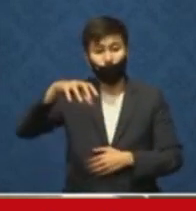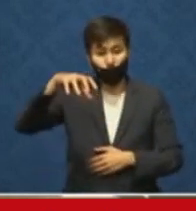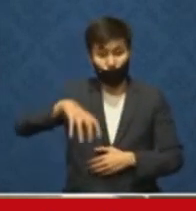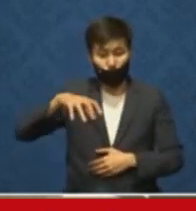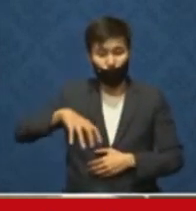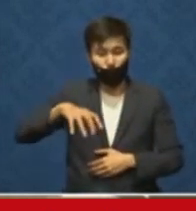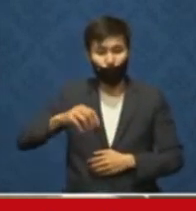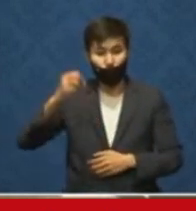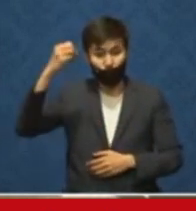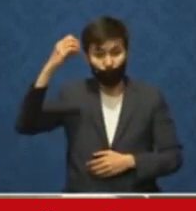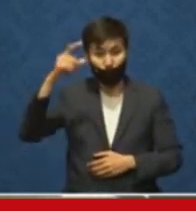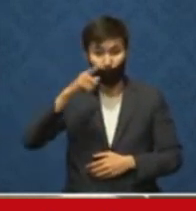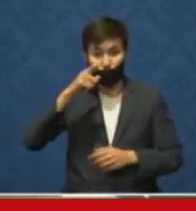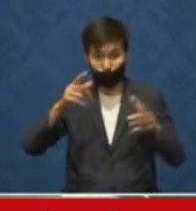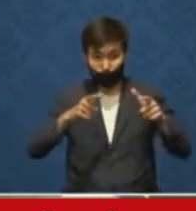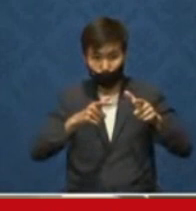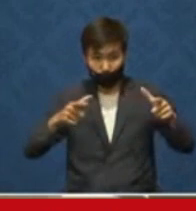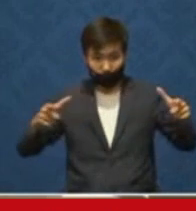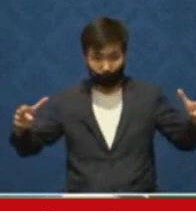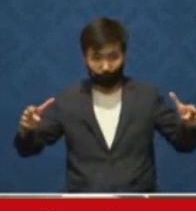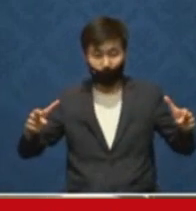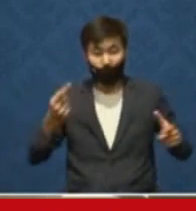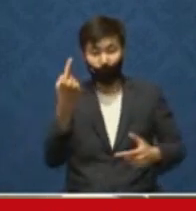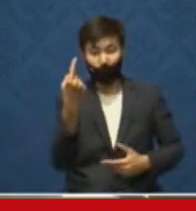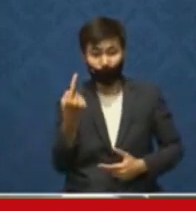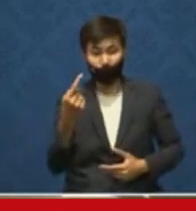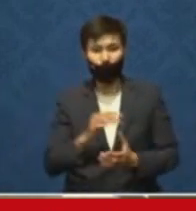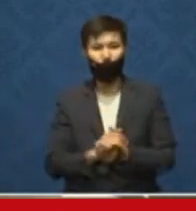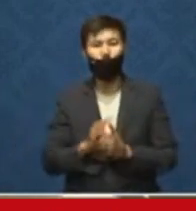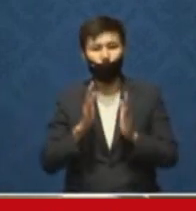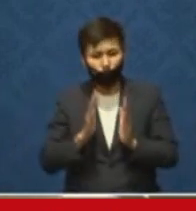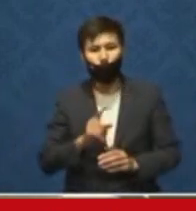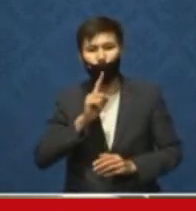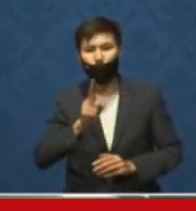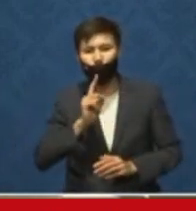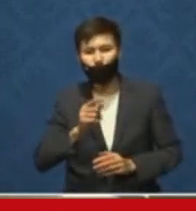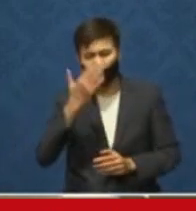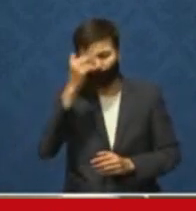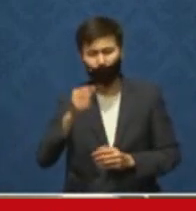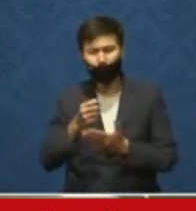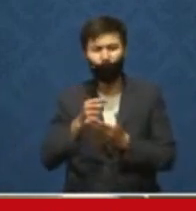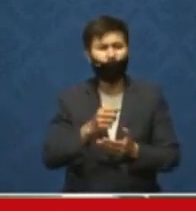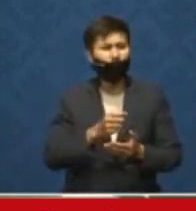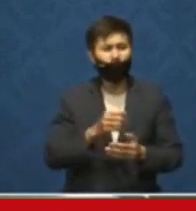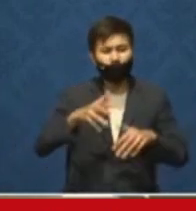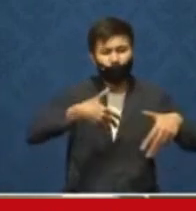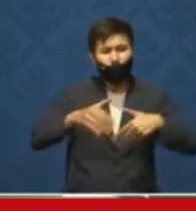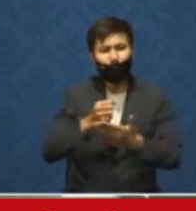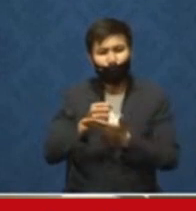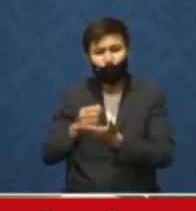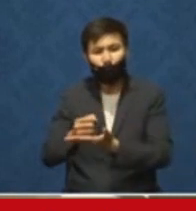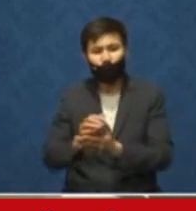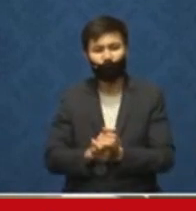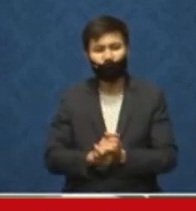สารพัดสุดท้ายก็คือสิ่งที่คุณจะทำจริงๆก็คือลงไฟฟ้าขนาดกลางขนาดใหญ่ถ้าทำเฉพาะโรงไฟฟ้าขนาดกลางขนาด